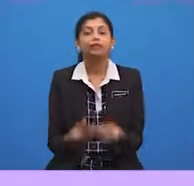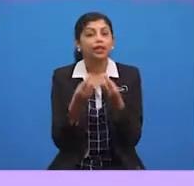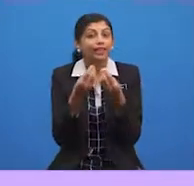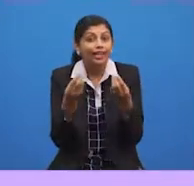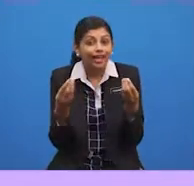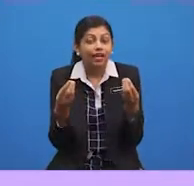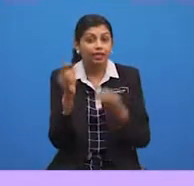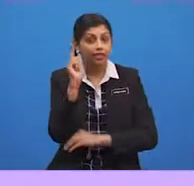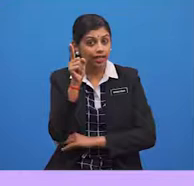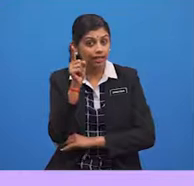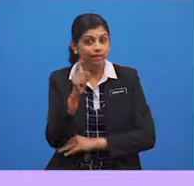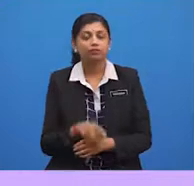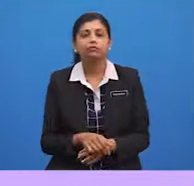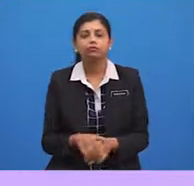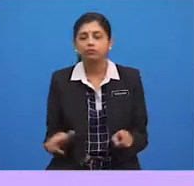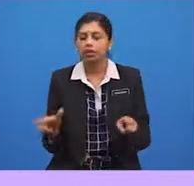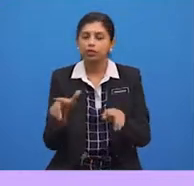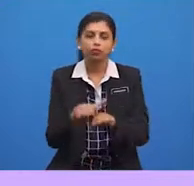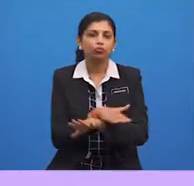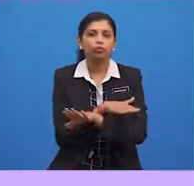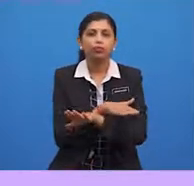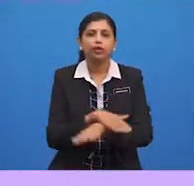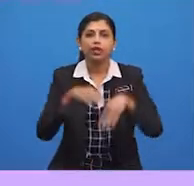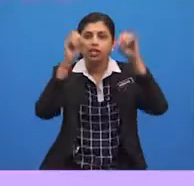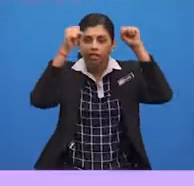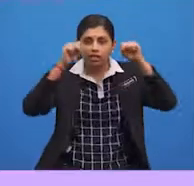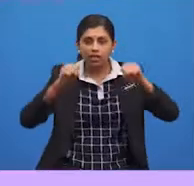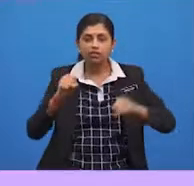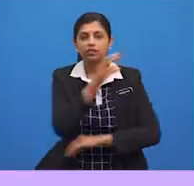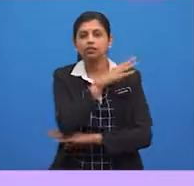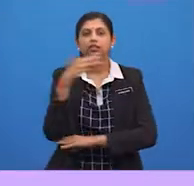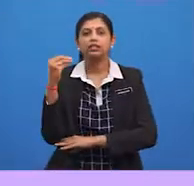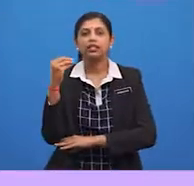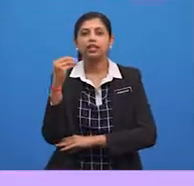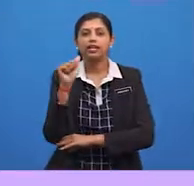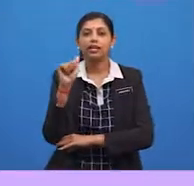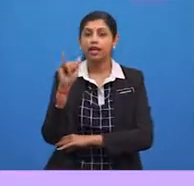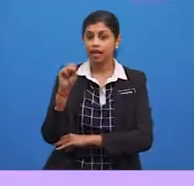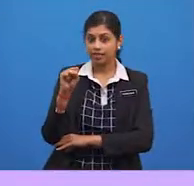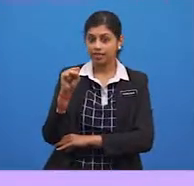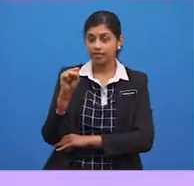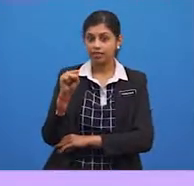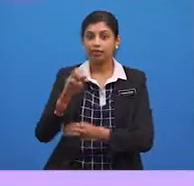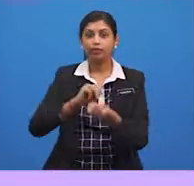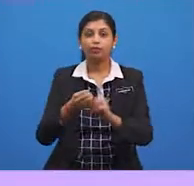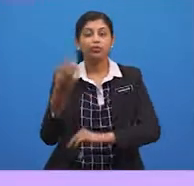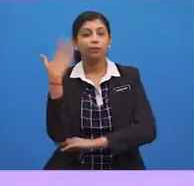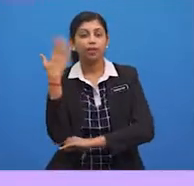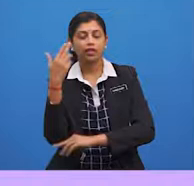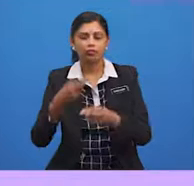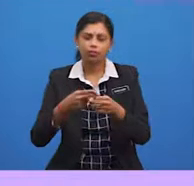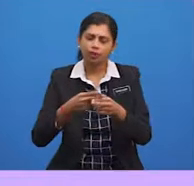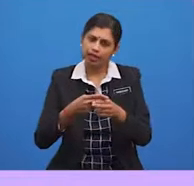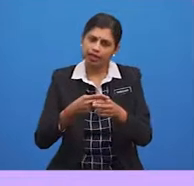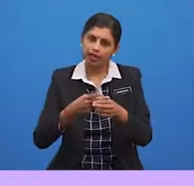tundra diliputi salji dan ais. Musim panas pula adalah pendek, iaitu antara bulan